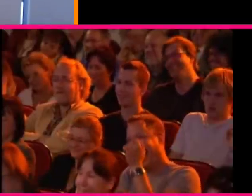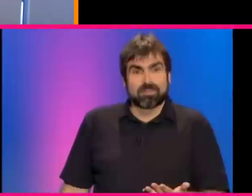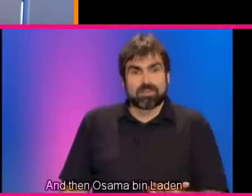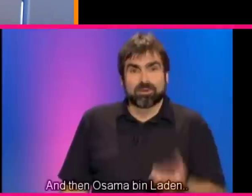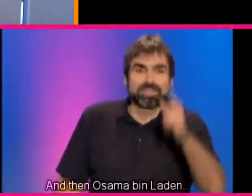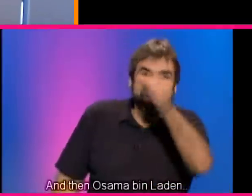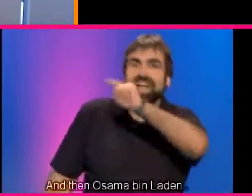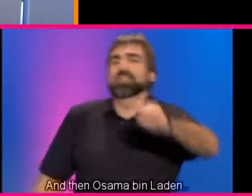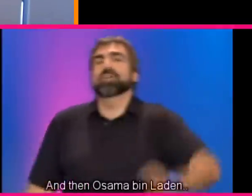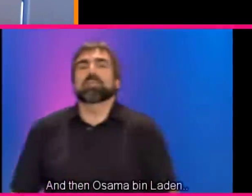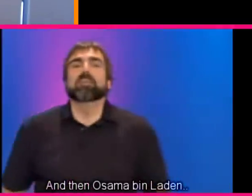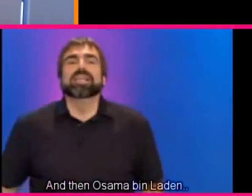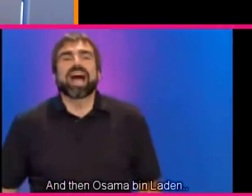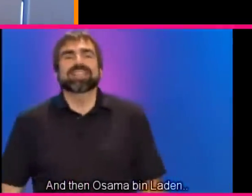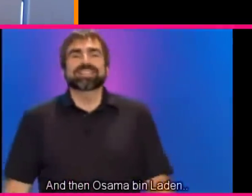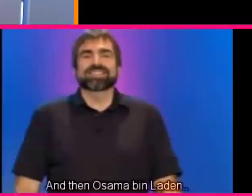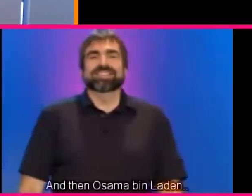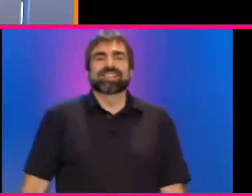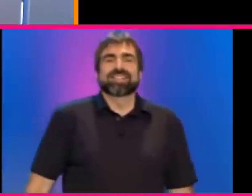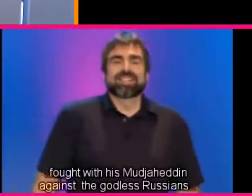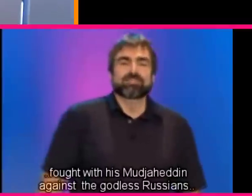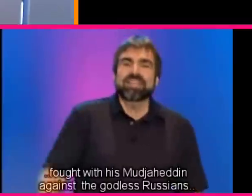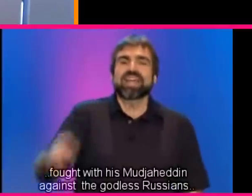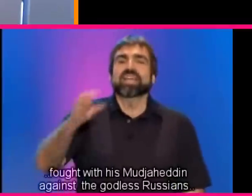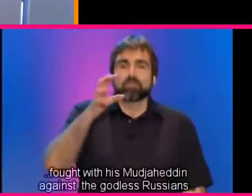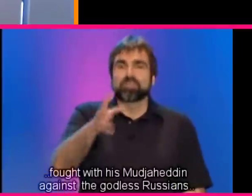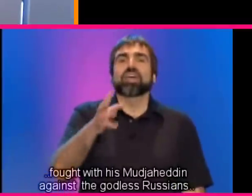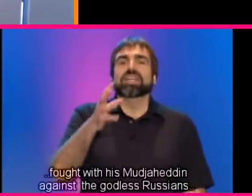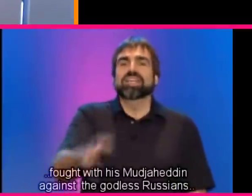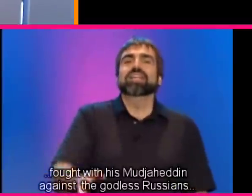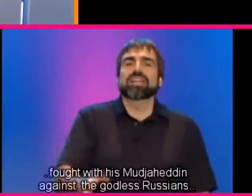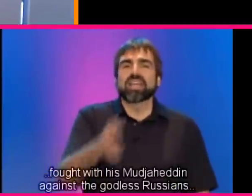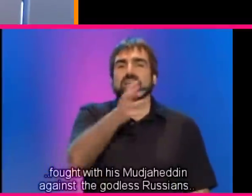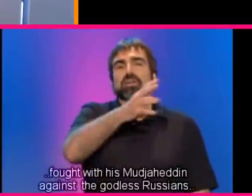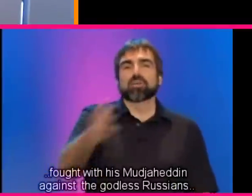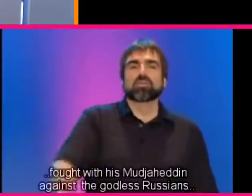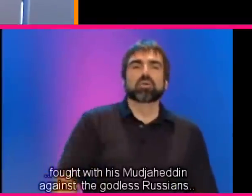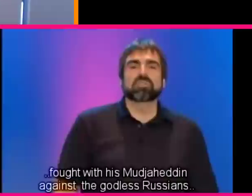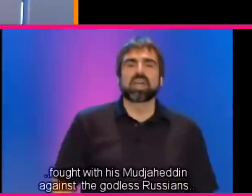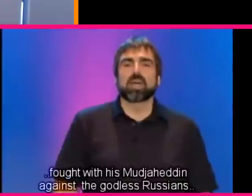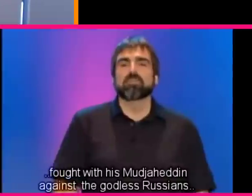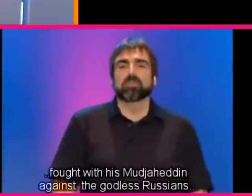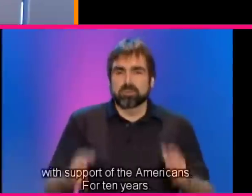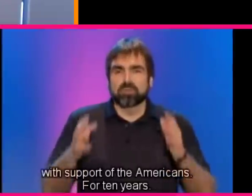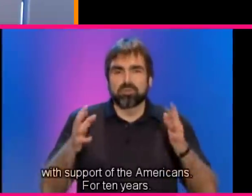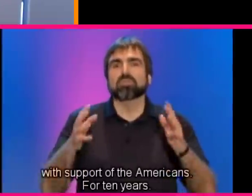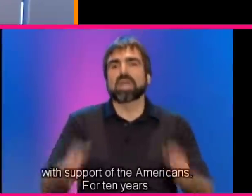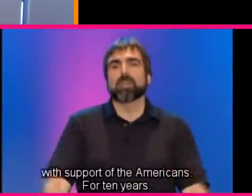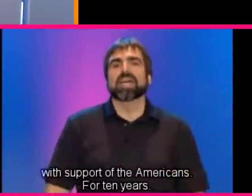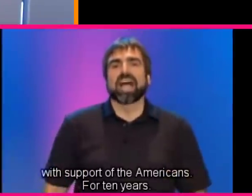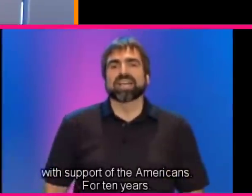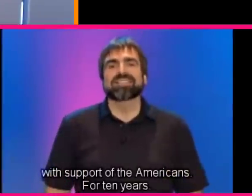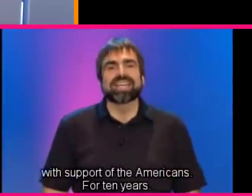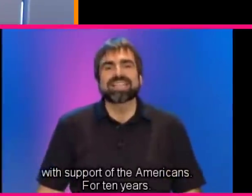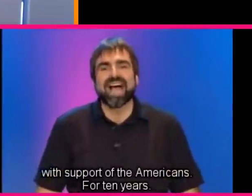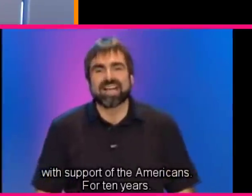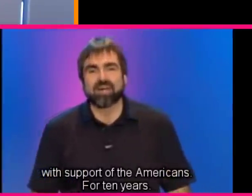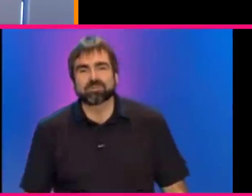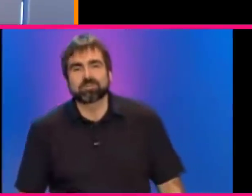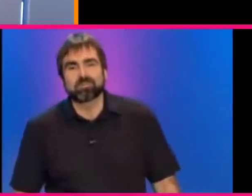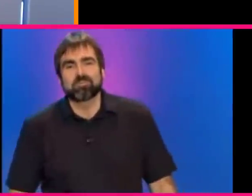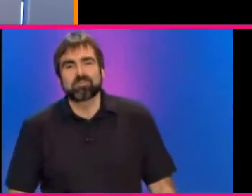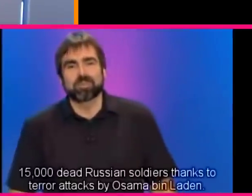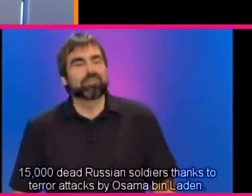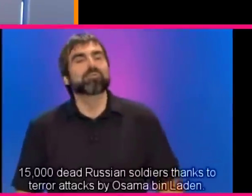und dann hat er osama bin laden mit seinen mudschaheddin gegen die gottlosen russen gekämpft mit unterstützung der amerikaner zehn jahre